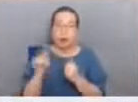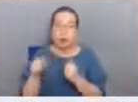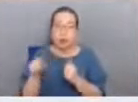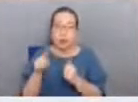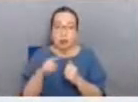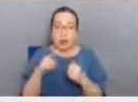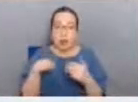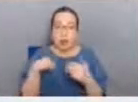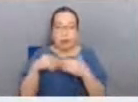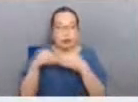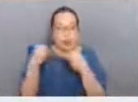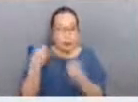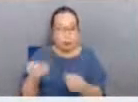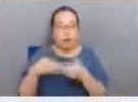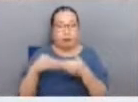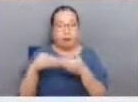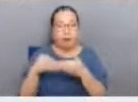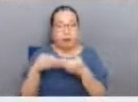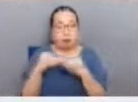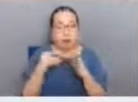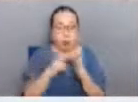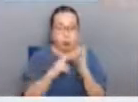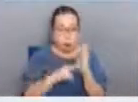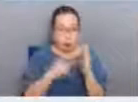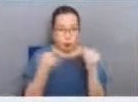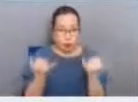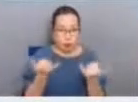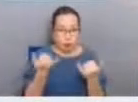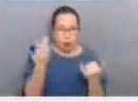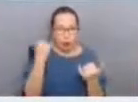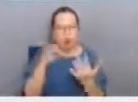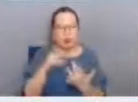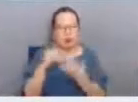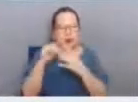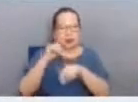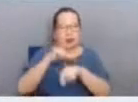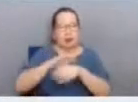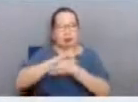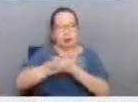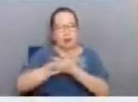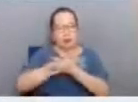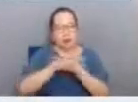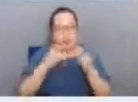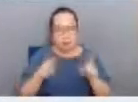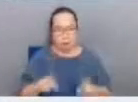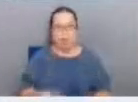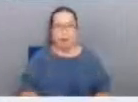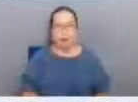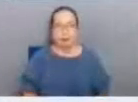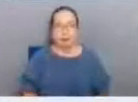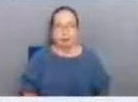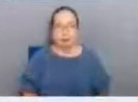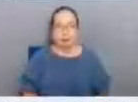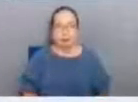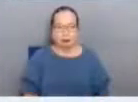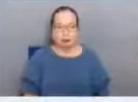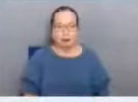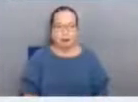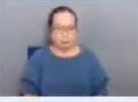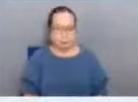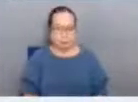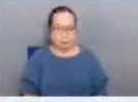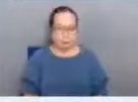Apo, totoo po yan, ano? Medyo nag-decline po yung deployment natin ng mga nakaraang buwan. Pero ito naman pong